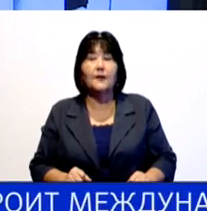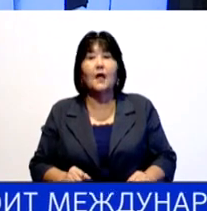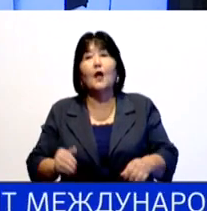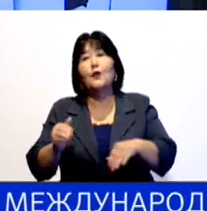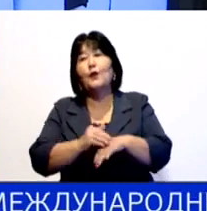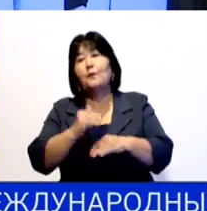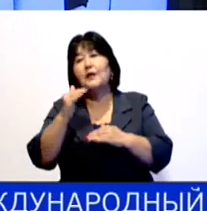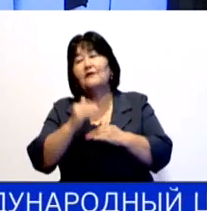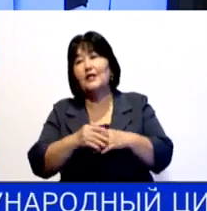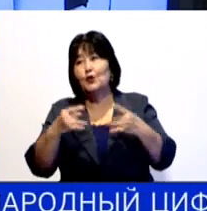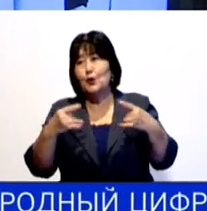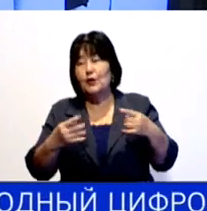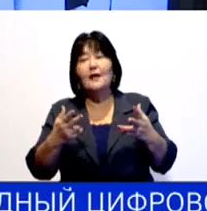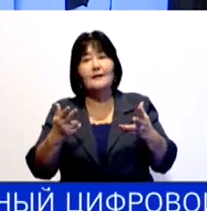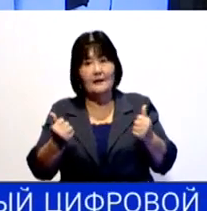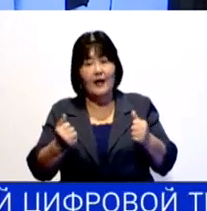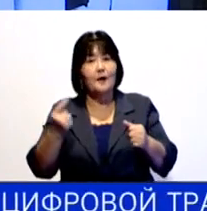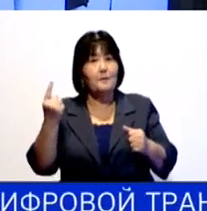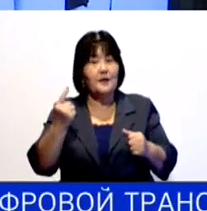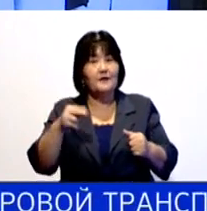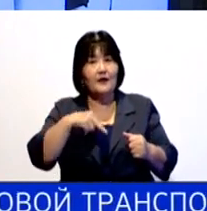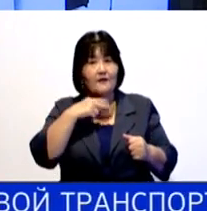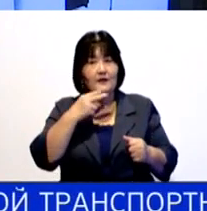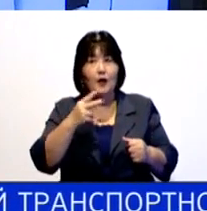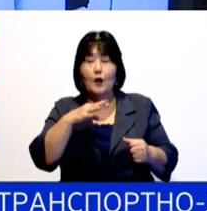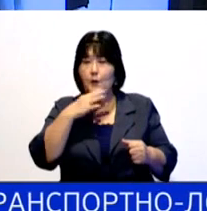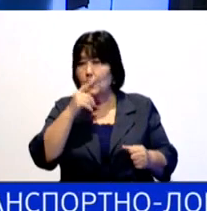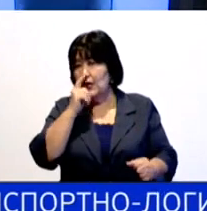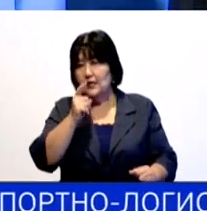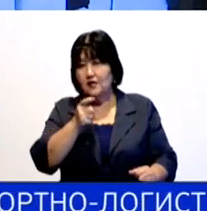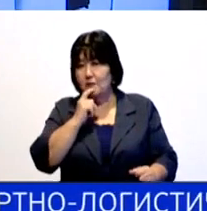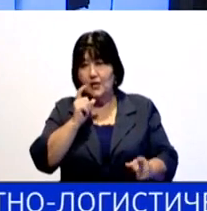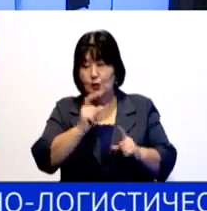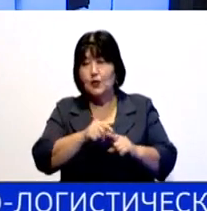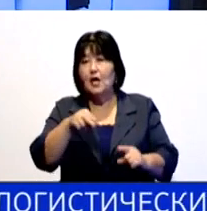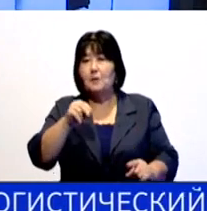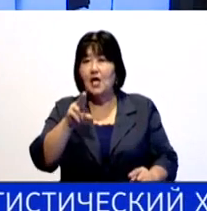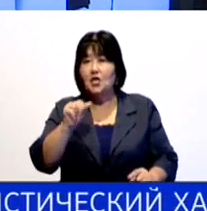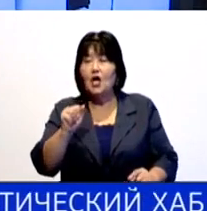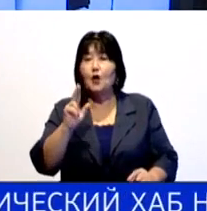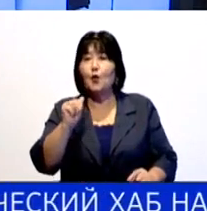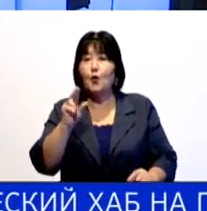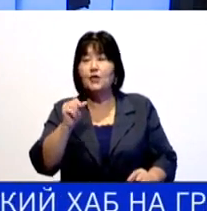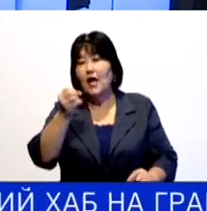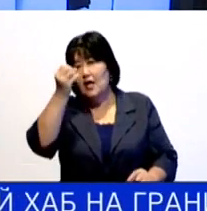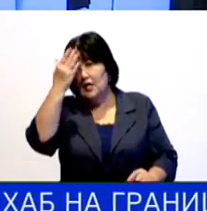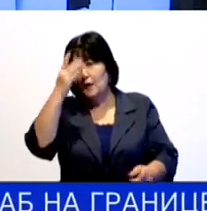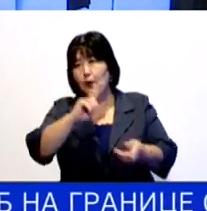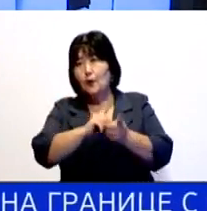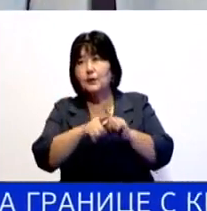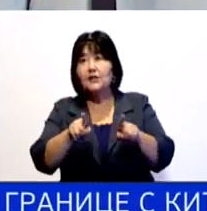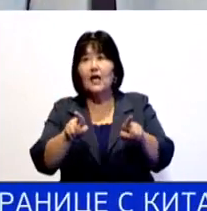Добрый вечер, студия. Да, действительно, на первый взгляд немного непонятное слово. Печь-куча с японского переводится